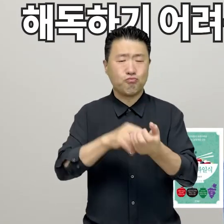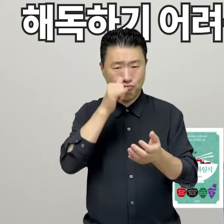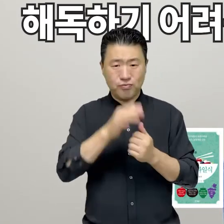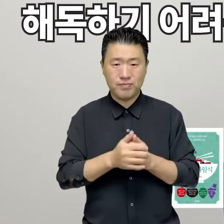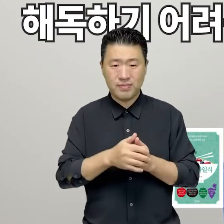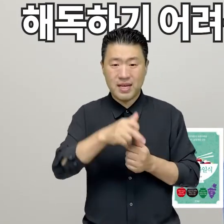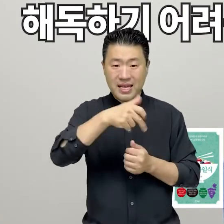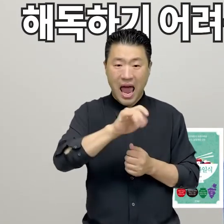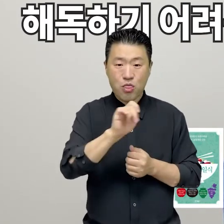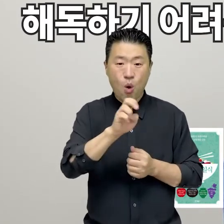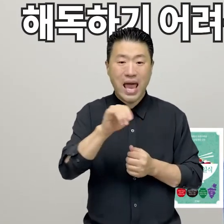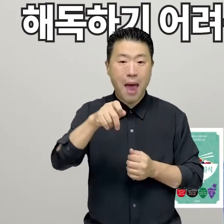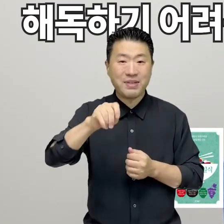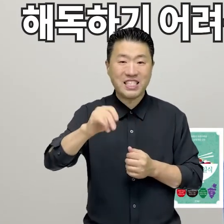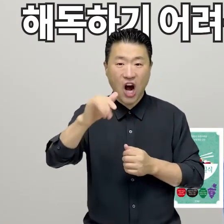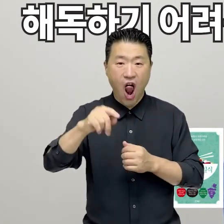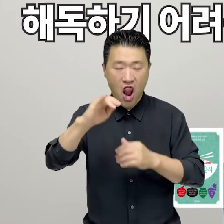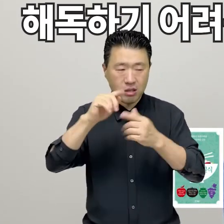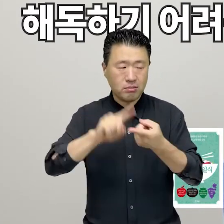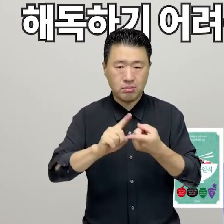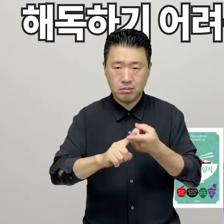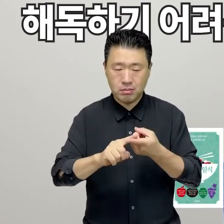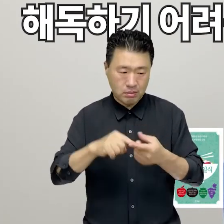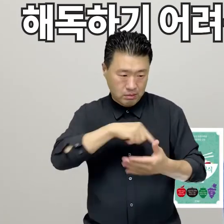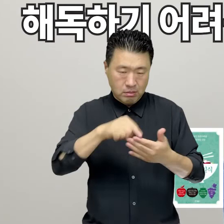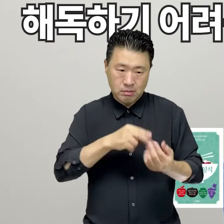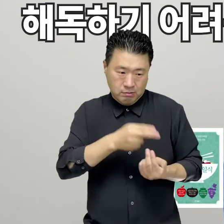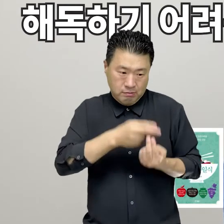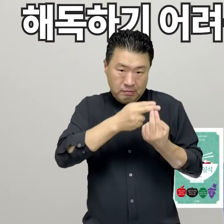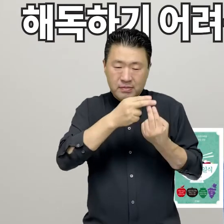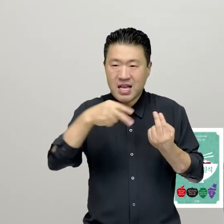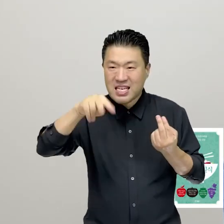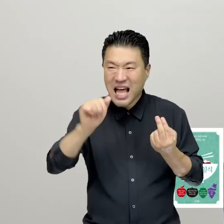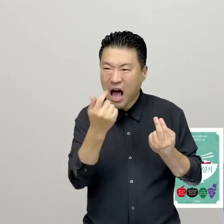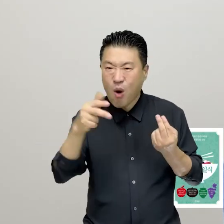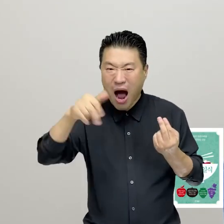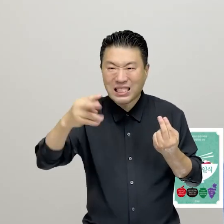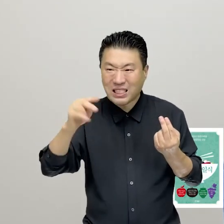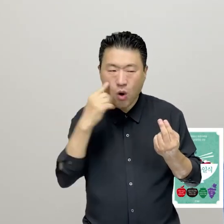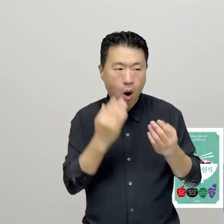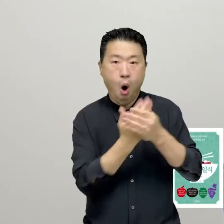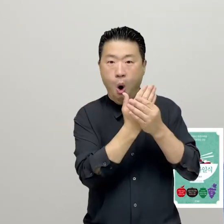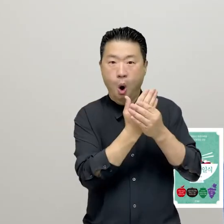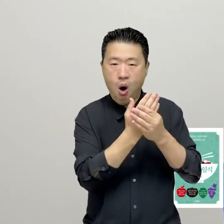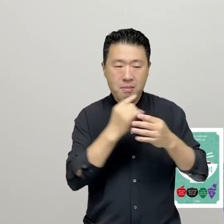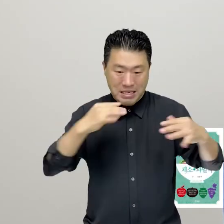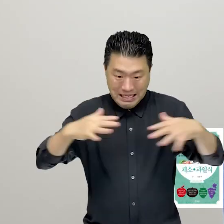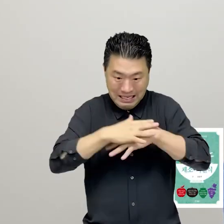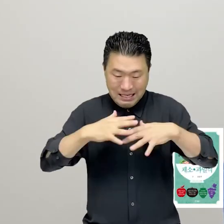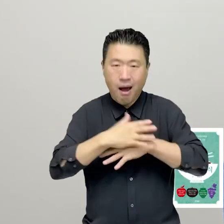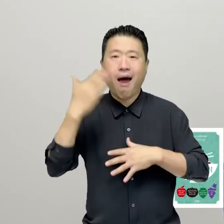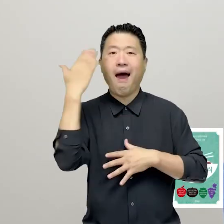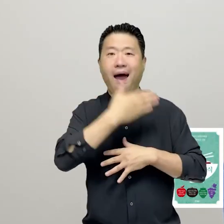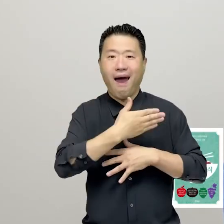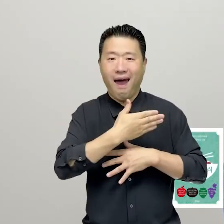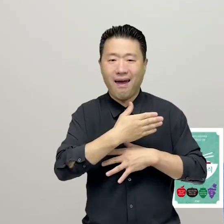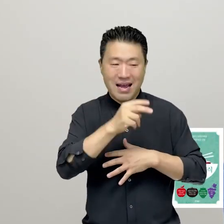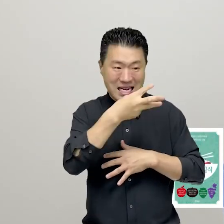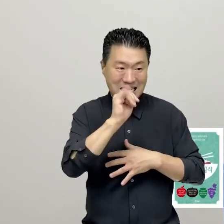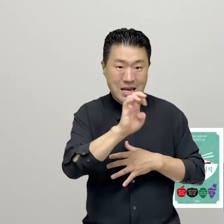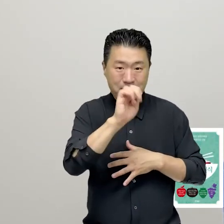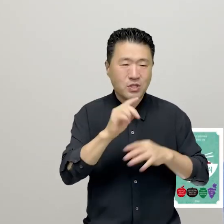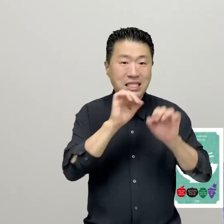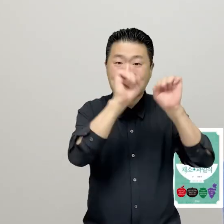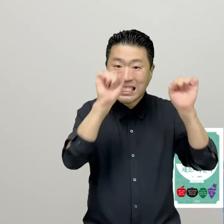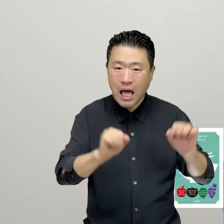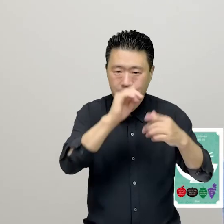때문인데요. 피토케미컬이라는 항산화 물질을 통해서 산화질소를 발생시키고 혈관을 깨끗이 해주어